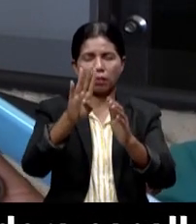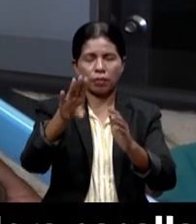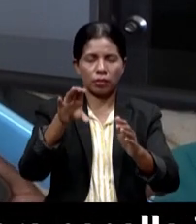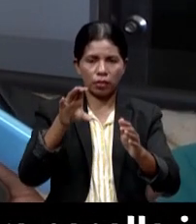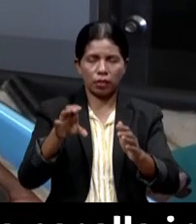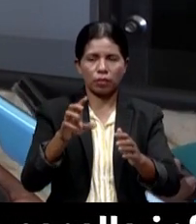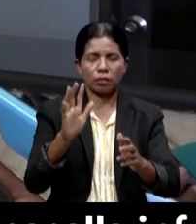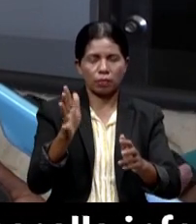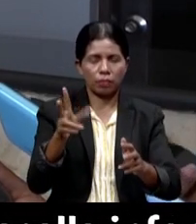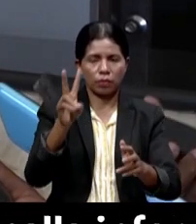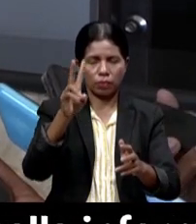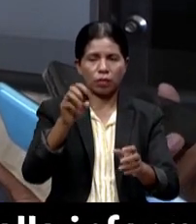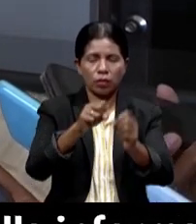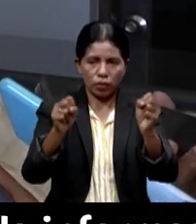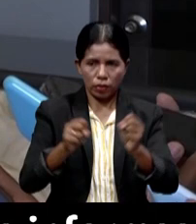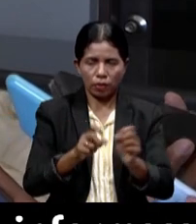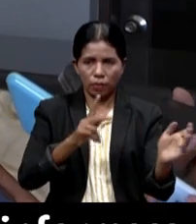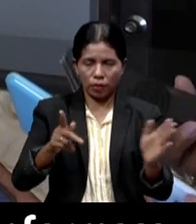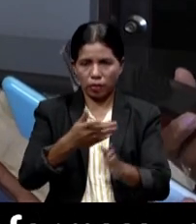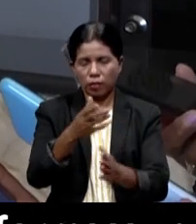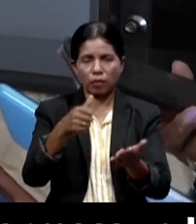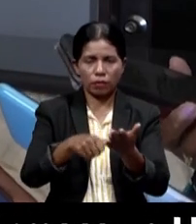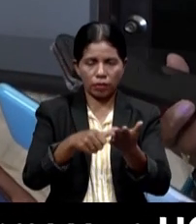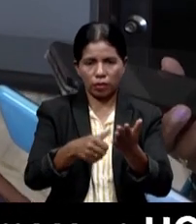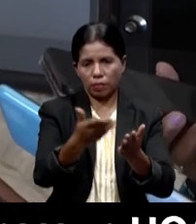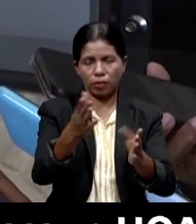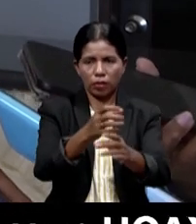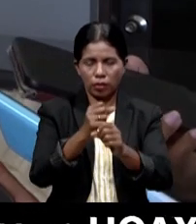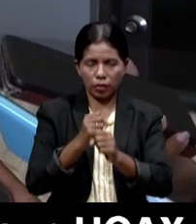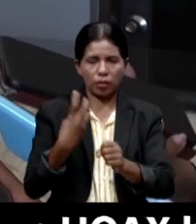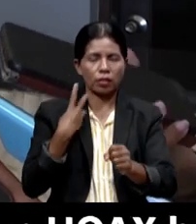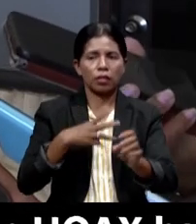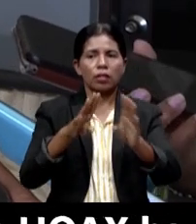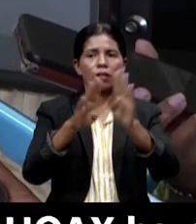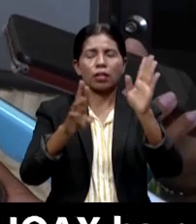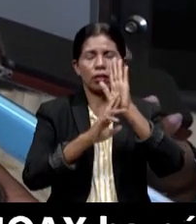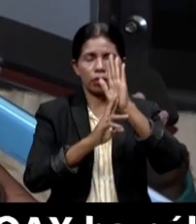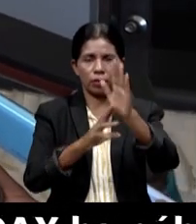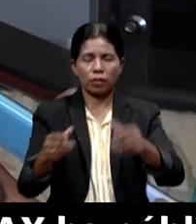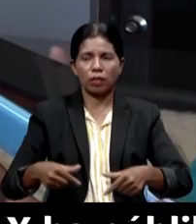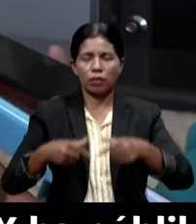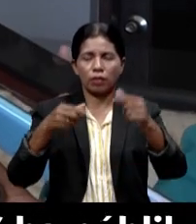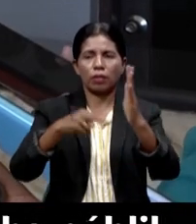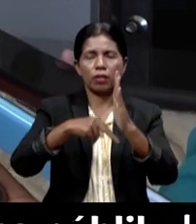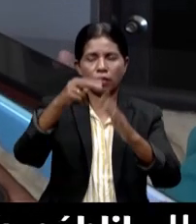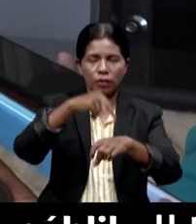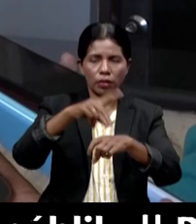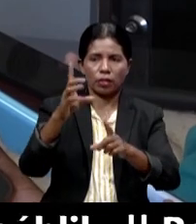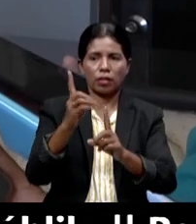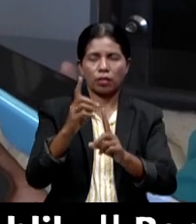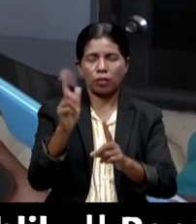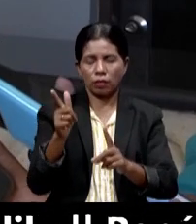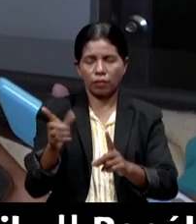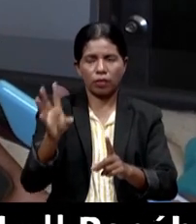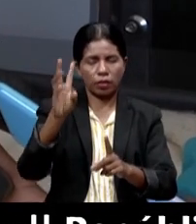είναι πλανόνα, αν είναι κομίτη τα πόσινα μου σήμωνα, ήταν σε άλλο λαξαμέντο με ρελατόρι σχέσεις που φιλεφάλει για νίβε νασονάλ, για 26 Ιουλίου